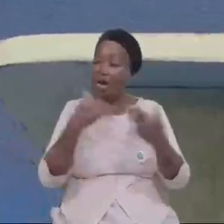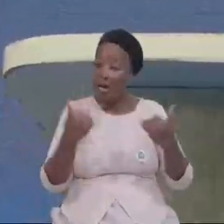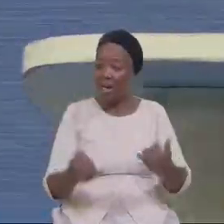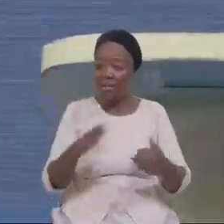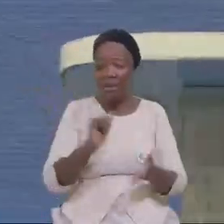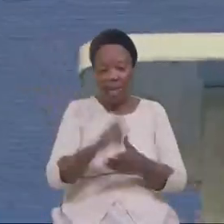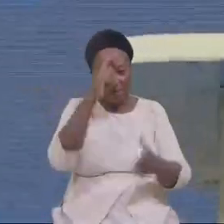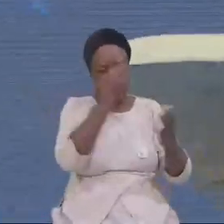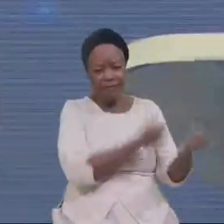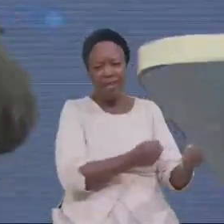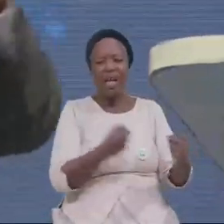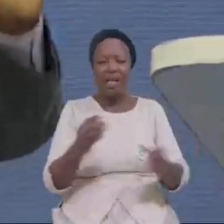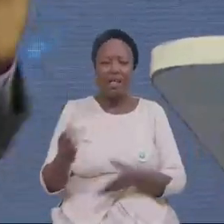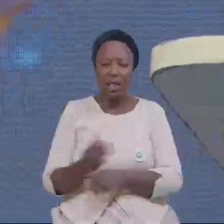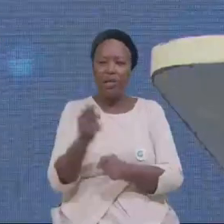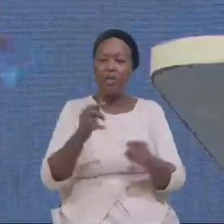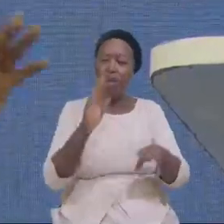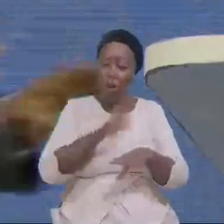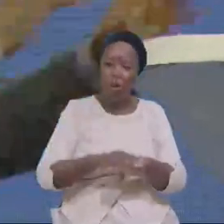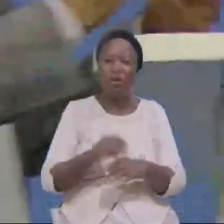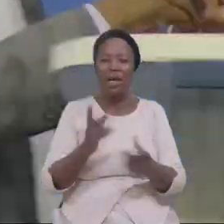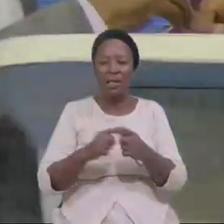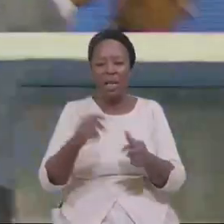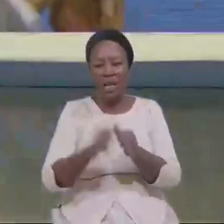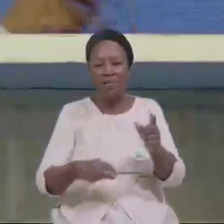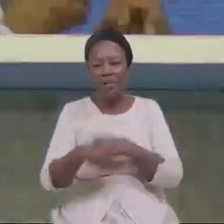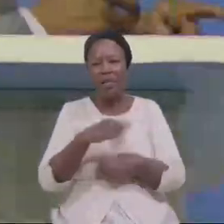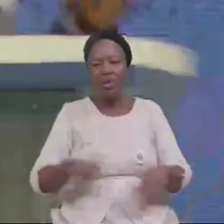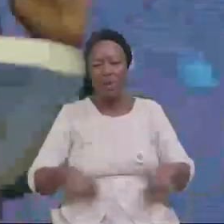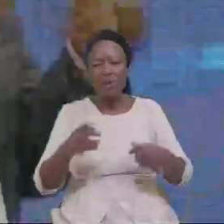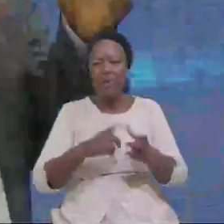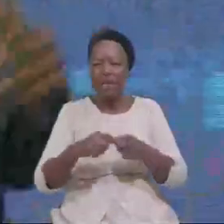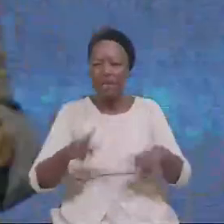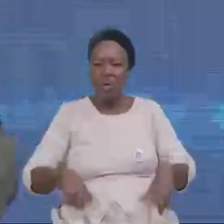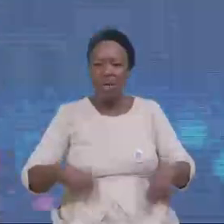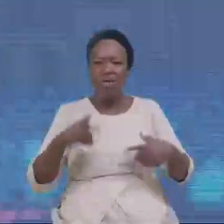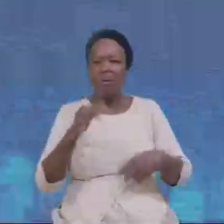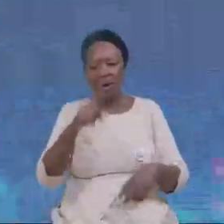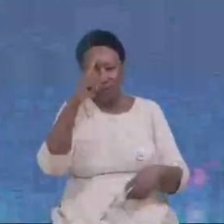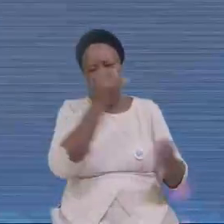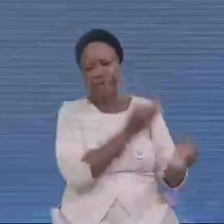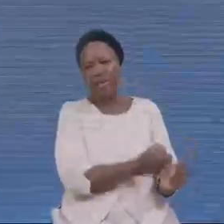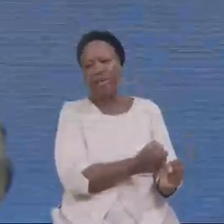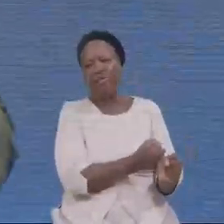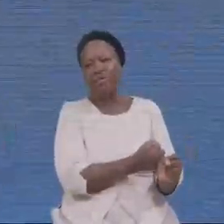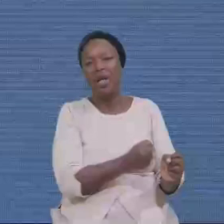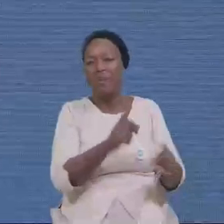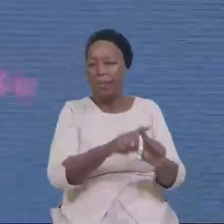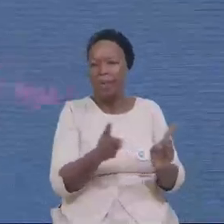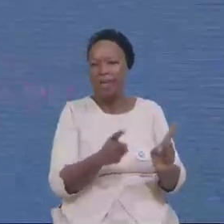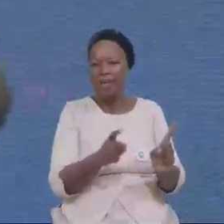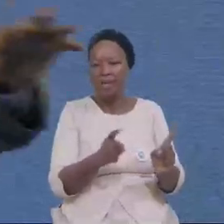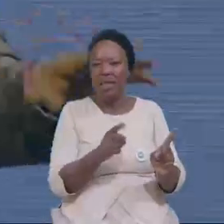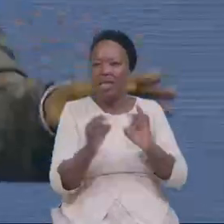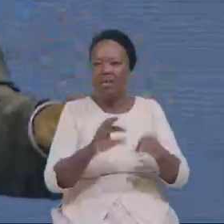foi te porte et chaque jour tu vis par la foi. Mais